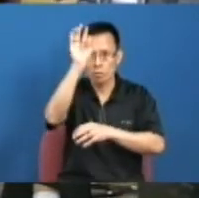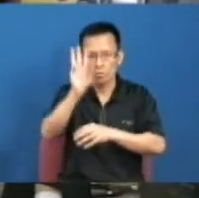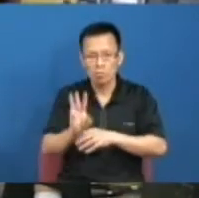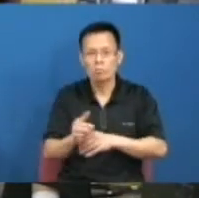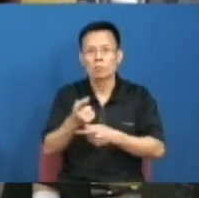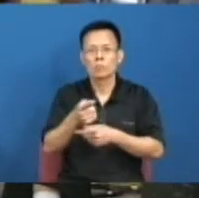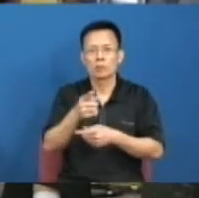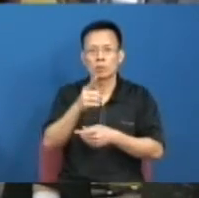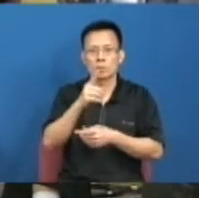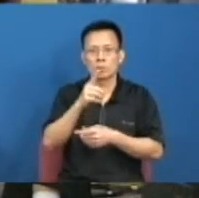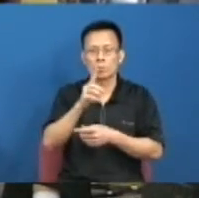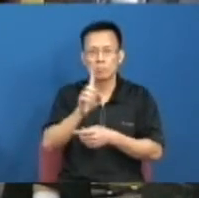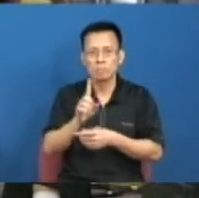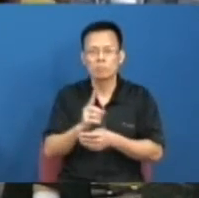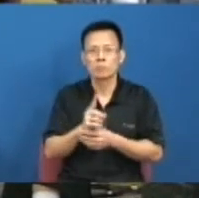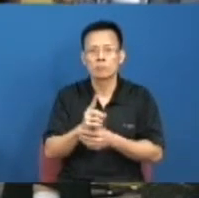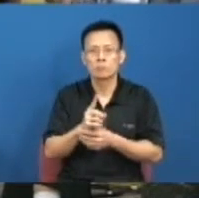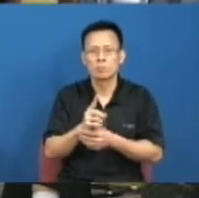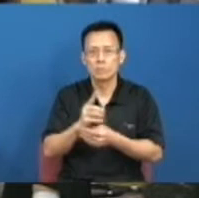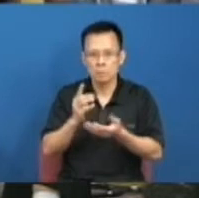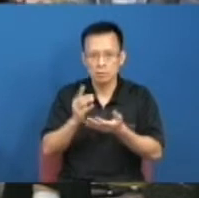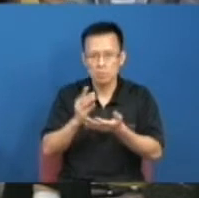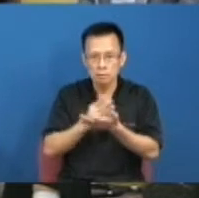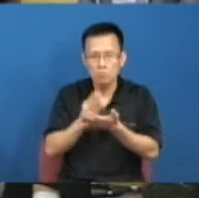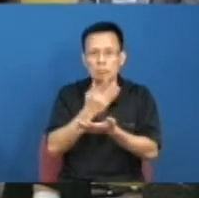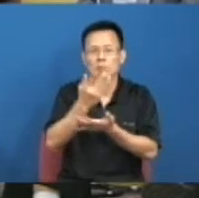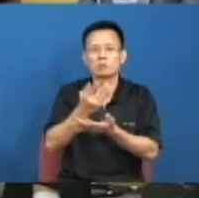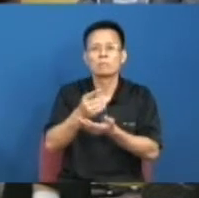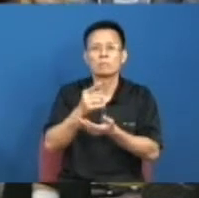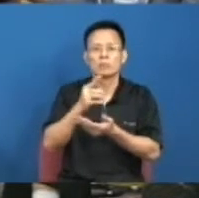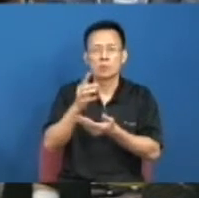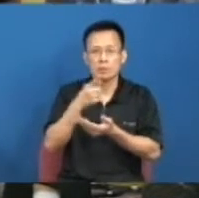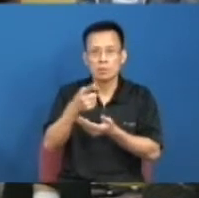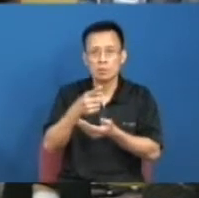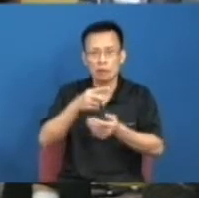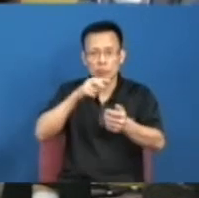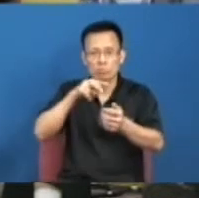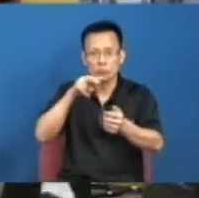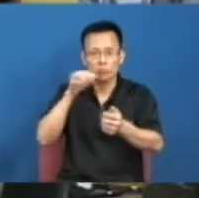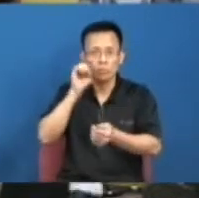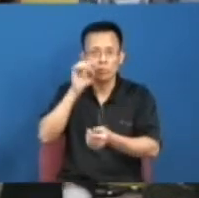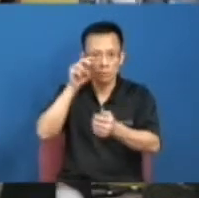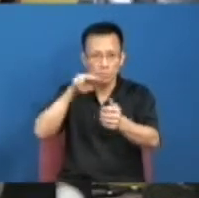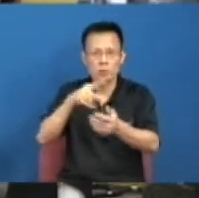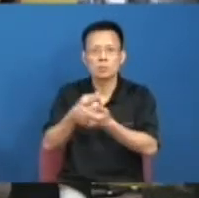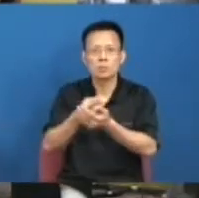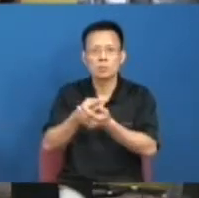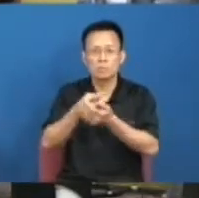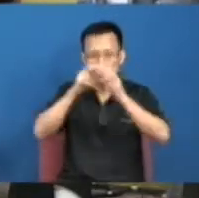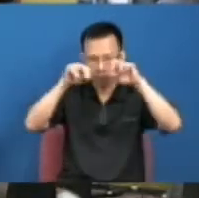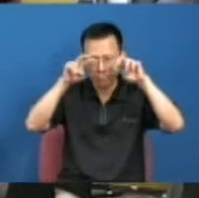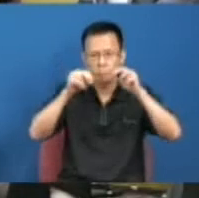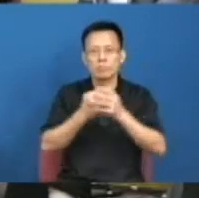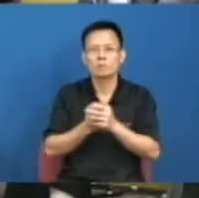幫到他們去加強個顧問嗰方面的監察係咪咧？ 係啊，因為我哋其實好處就係咧，我哋無